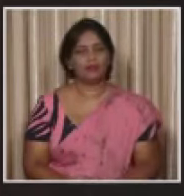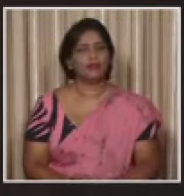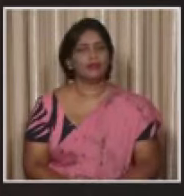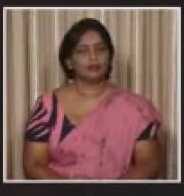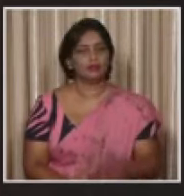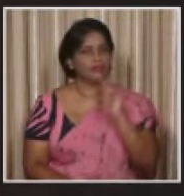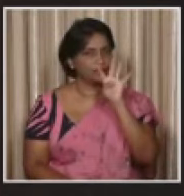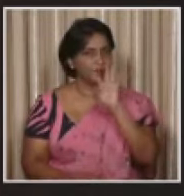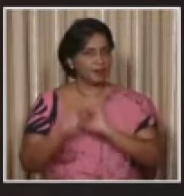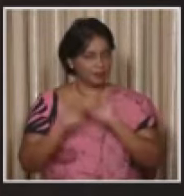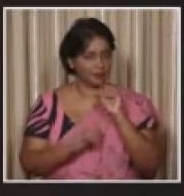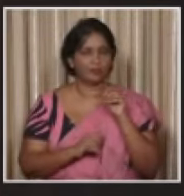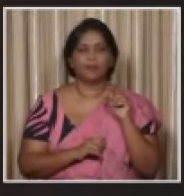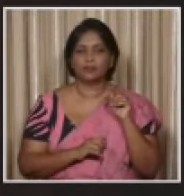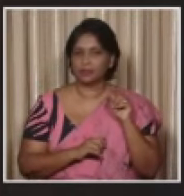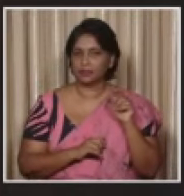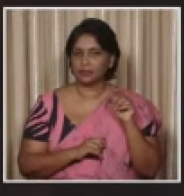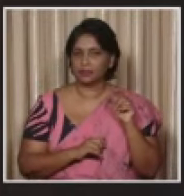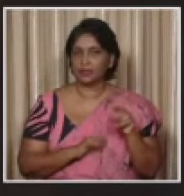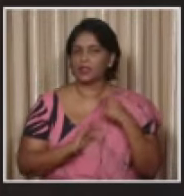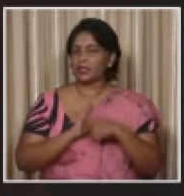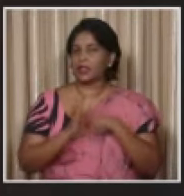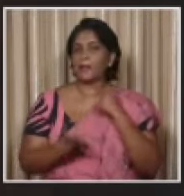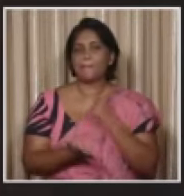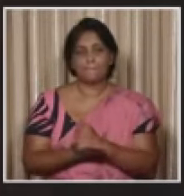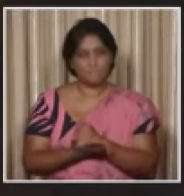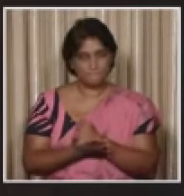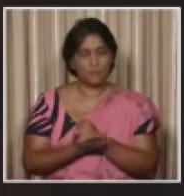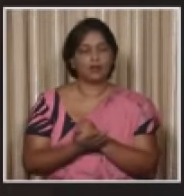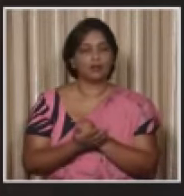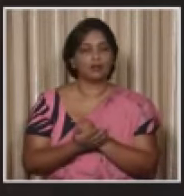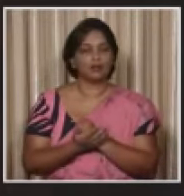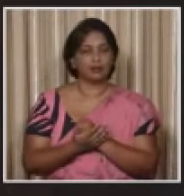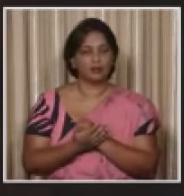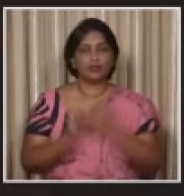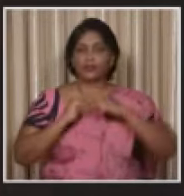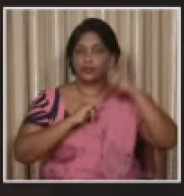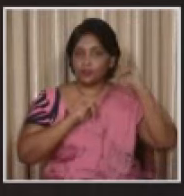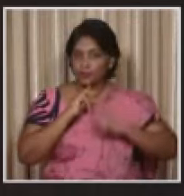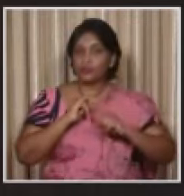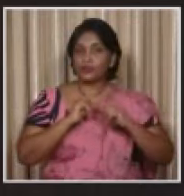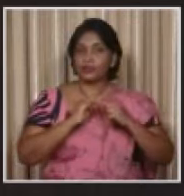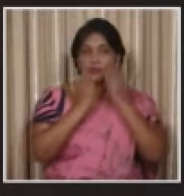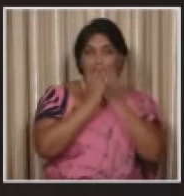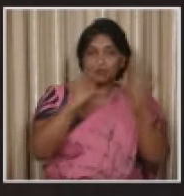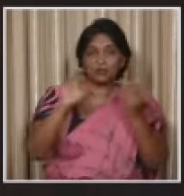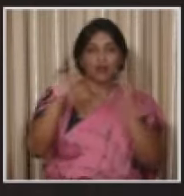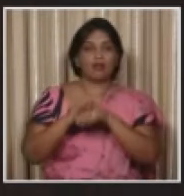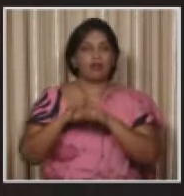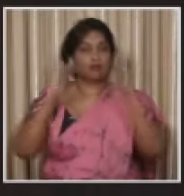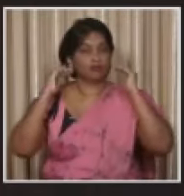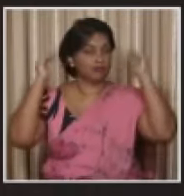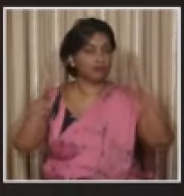Siyata visi atrai. Itu kota, me Sri Lanka maha bambu kota yang ne, etatama Visuddhal Olimpito ne, ihalama susukan tiyan aye.